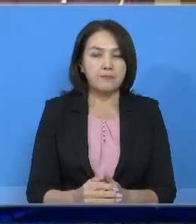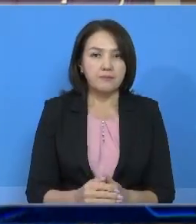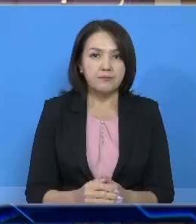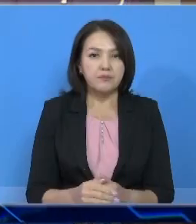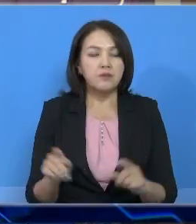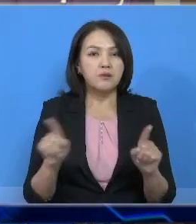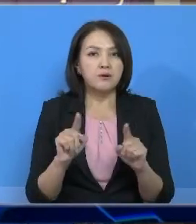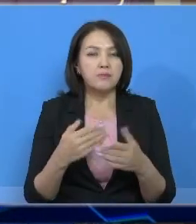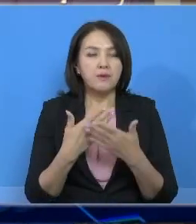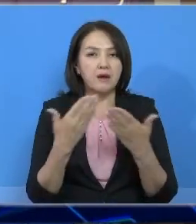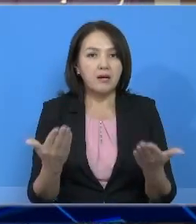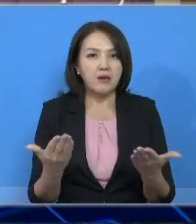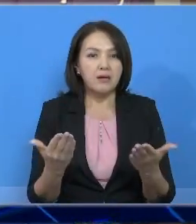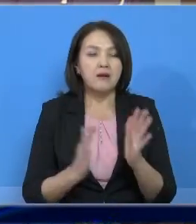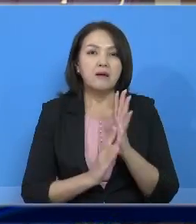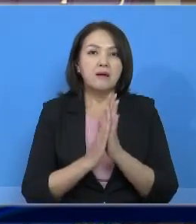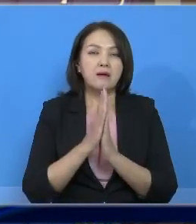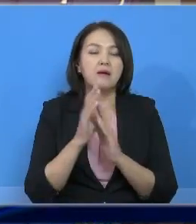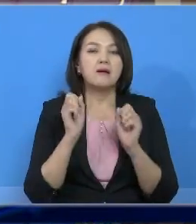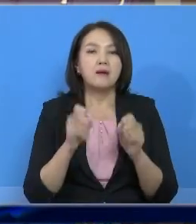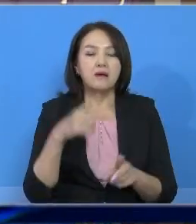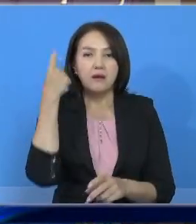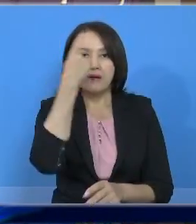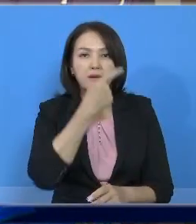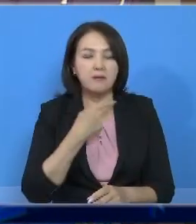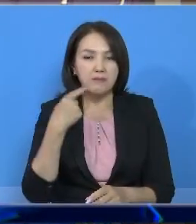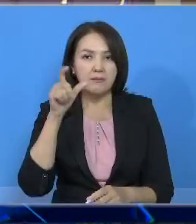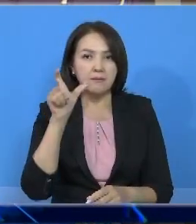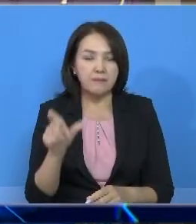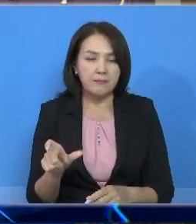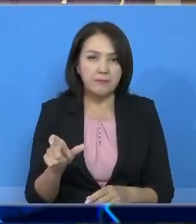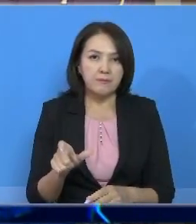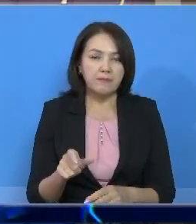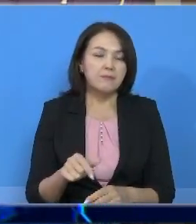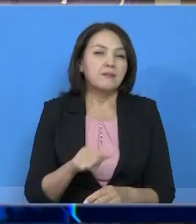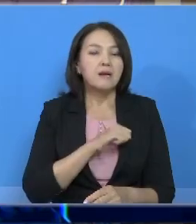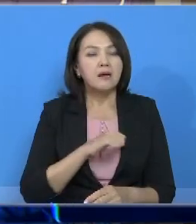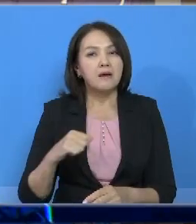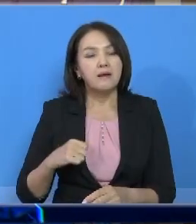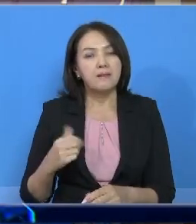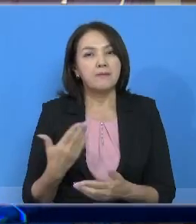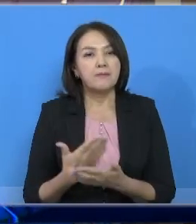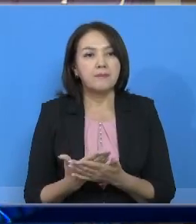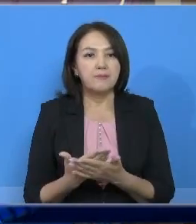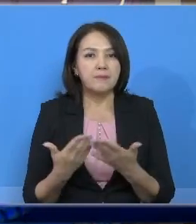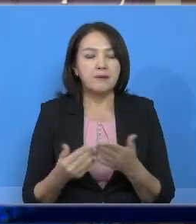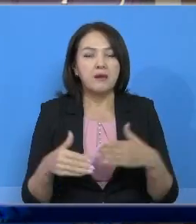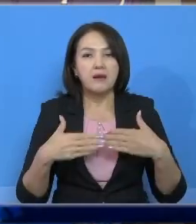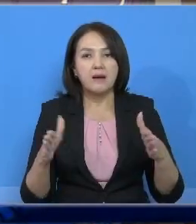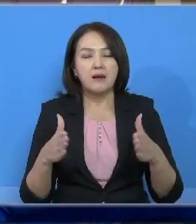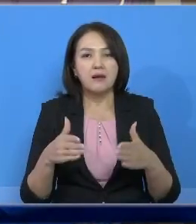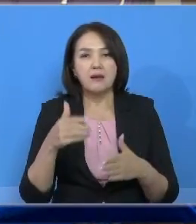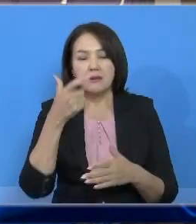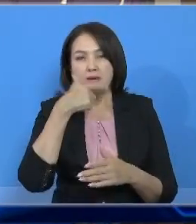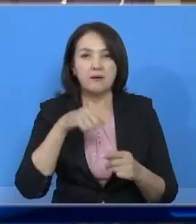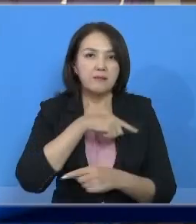и чтобы они как бы выросли как личность, самостоятельные как бы личности, открывали свой